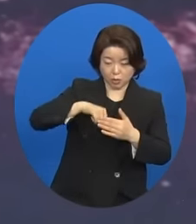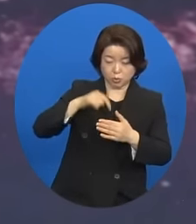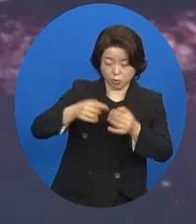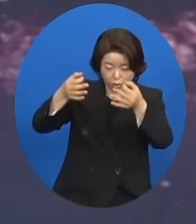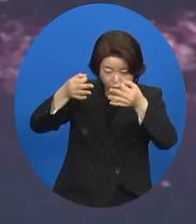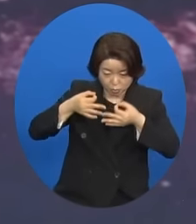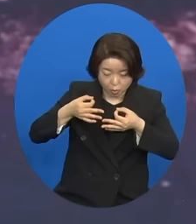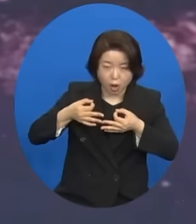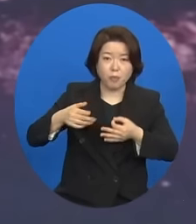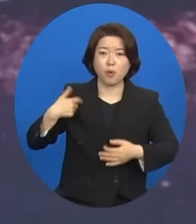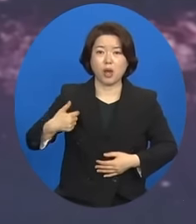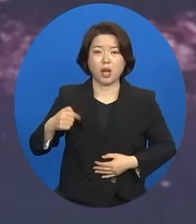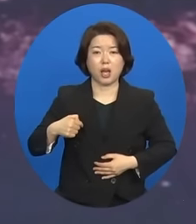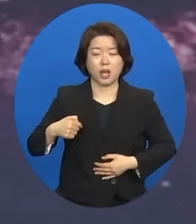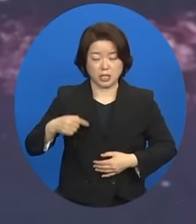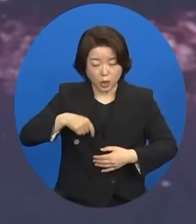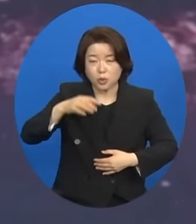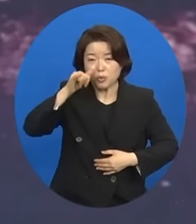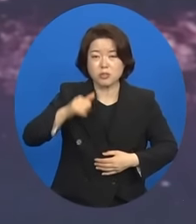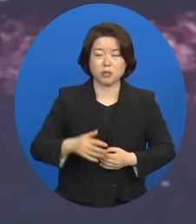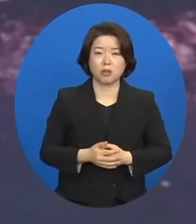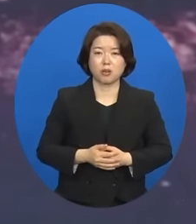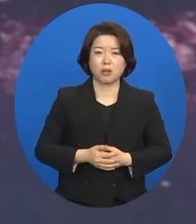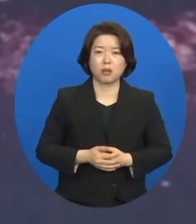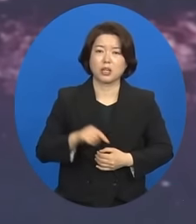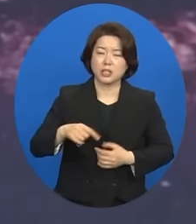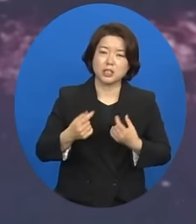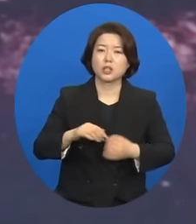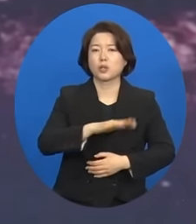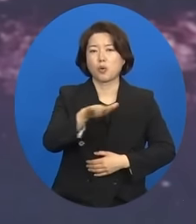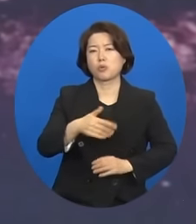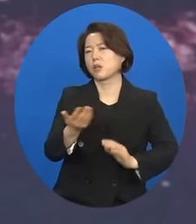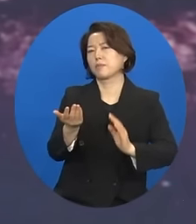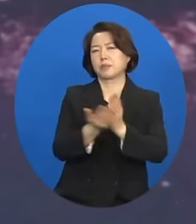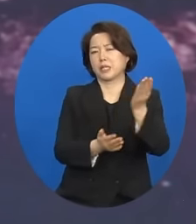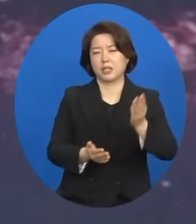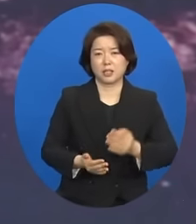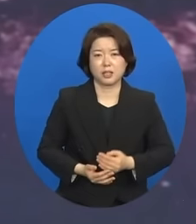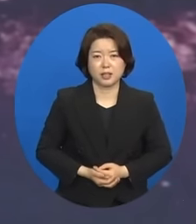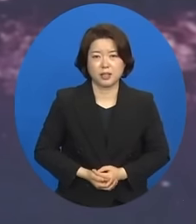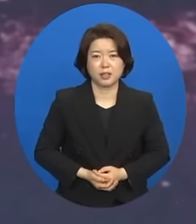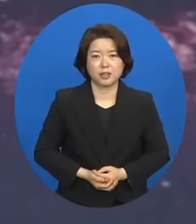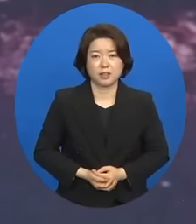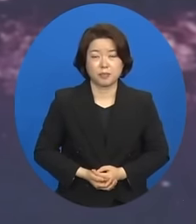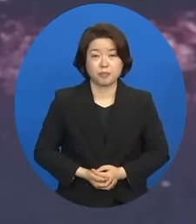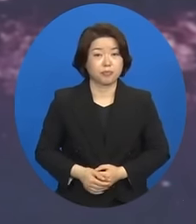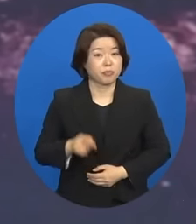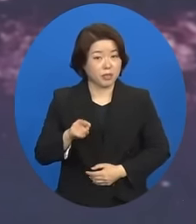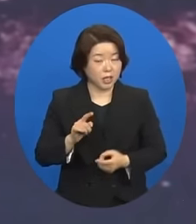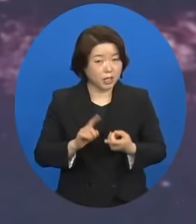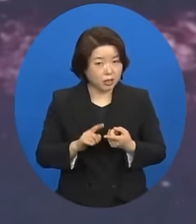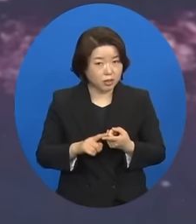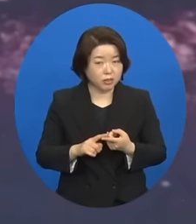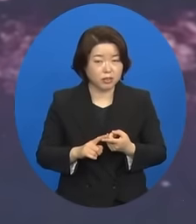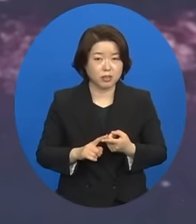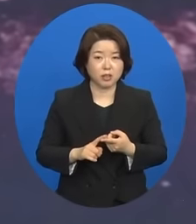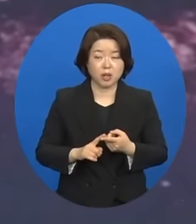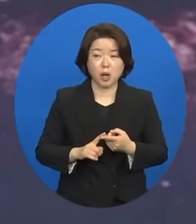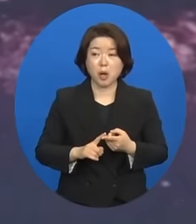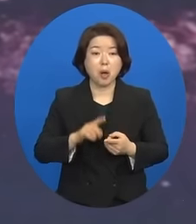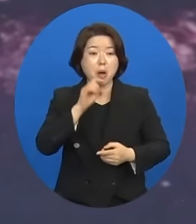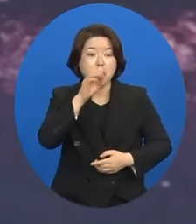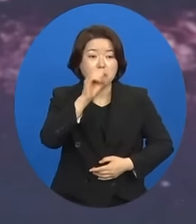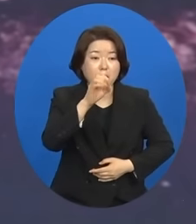우리는 모른다고요 이렇게 우리는 모순적인 존재입니다 근데 그거를 말로 하면 못